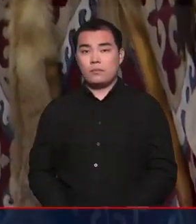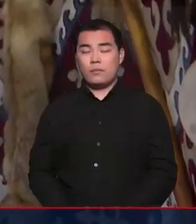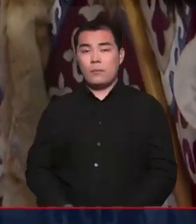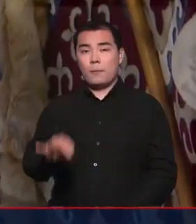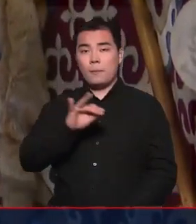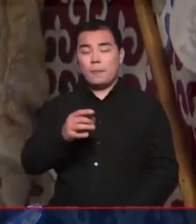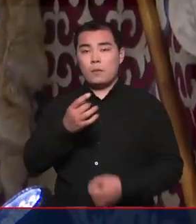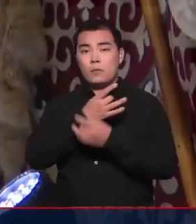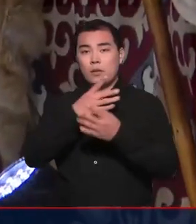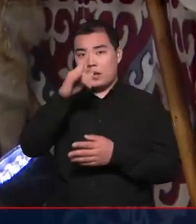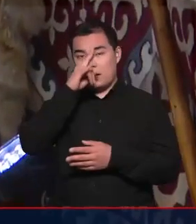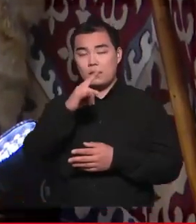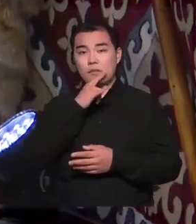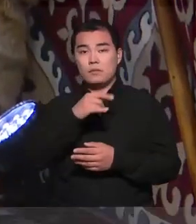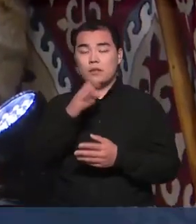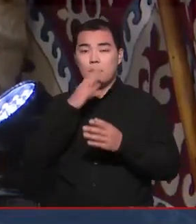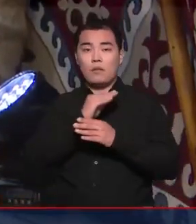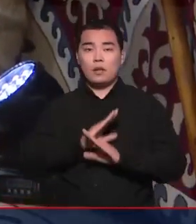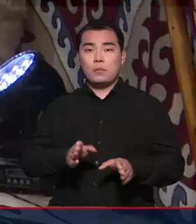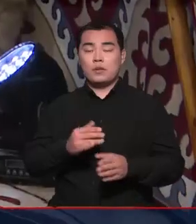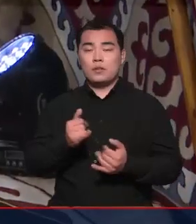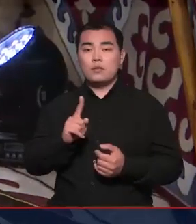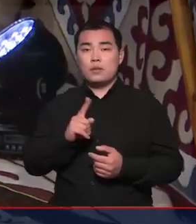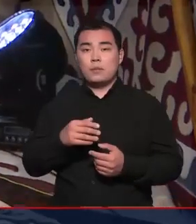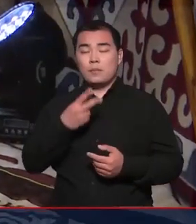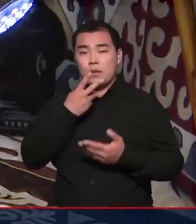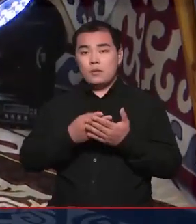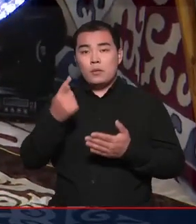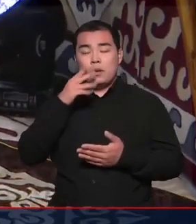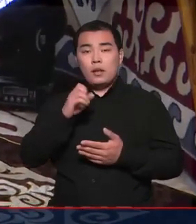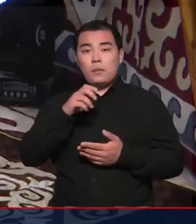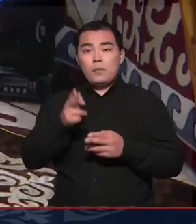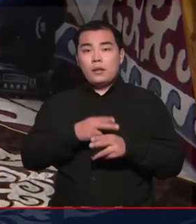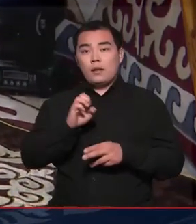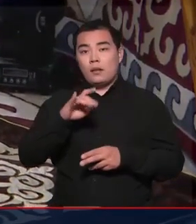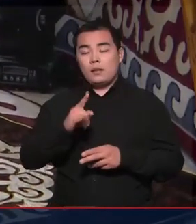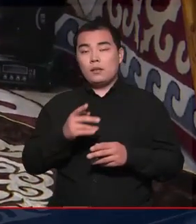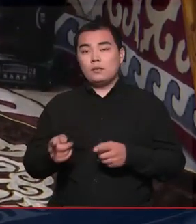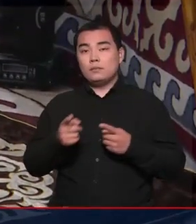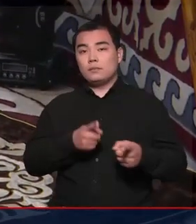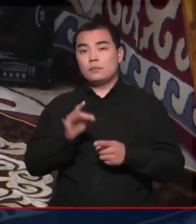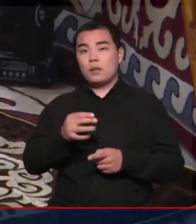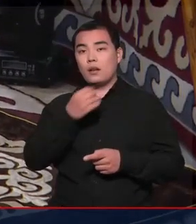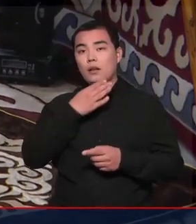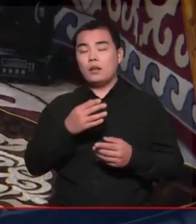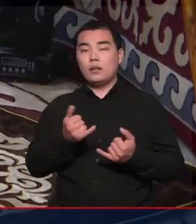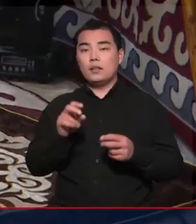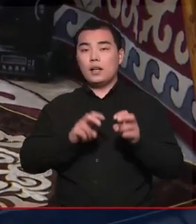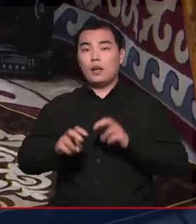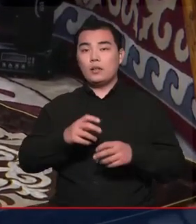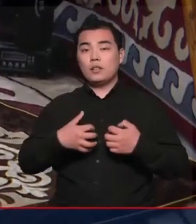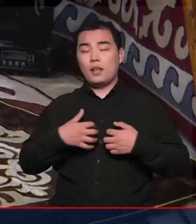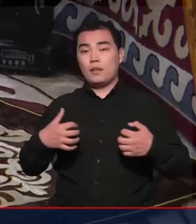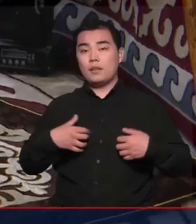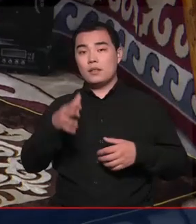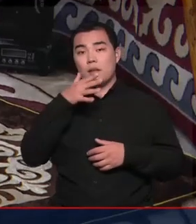Историю и культуру казахов невозможно представить без тазы. Он был преданным спутником кочевников и хорошим охотником за дичью.